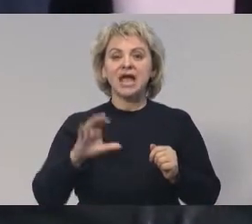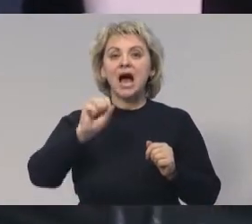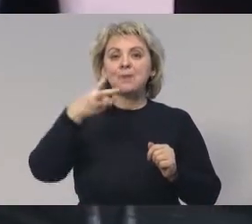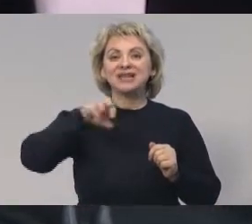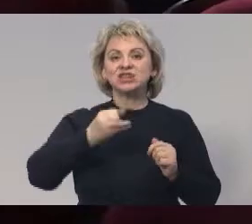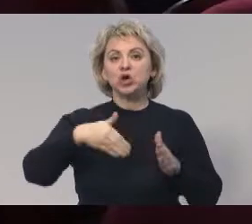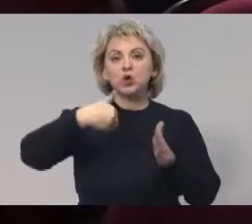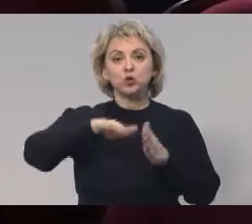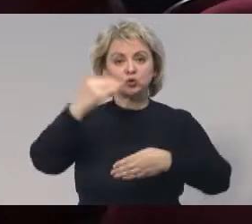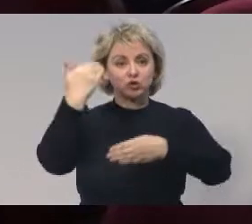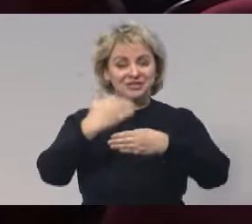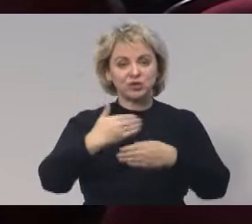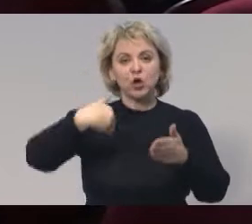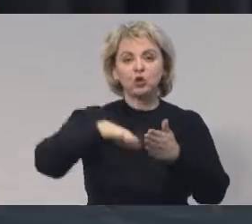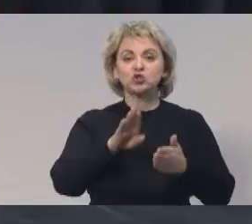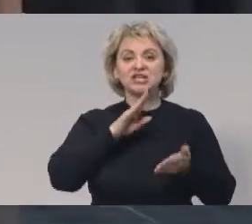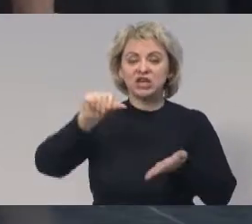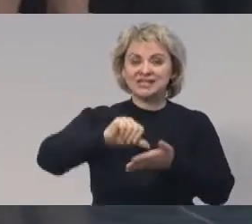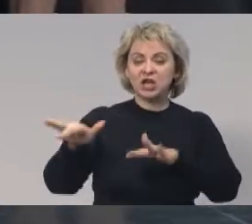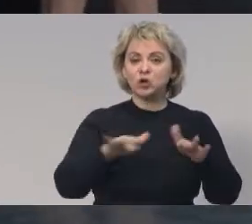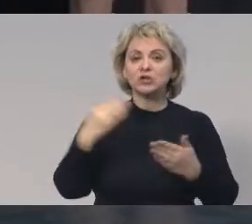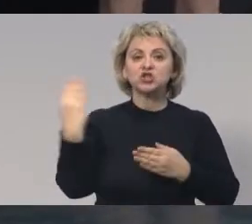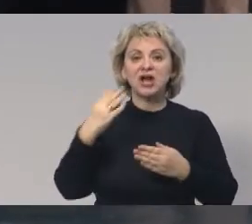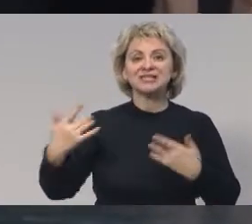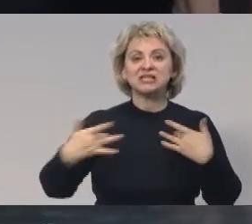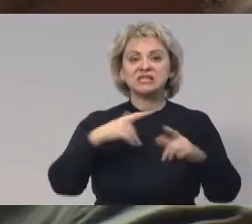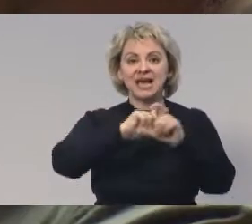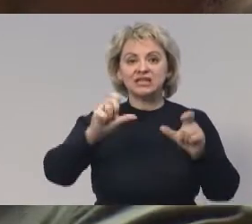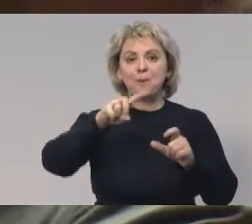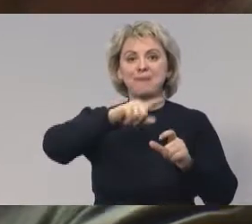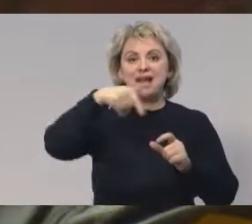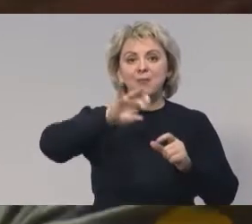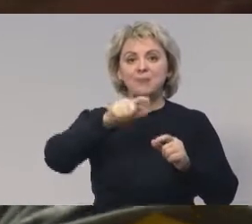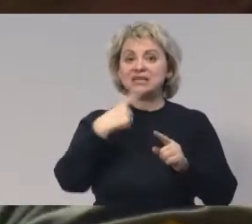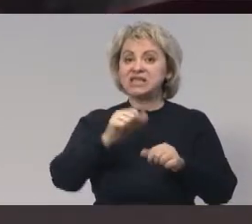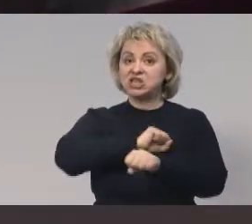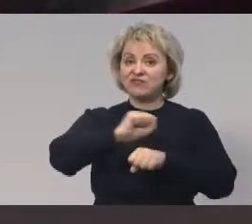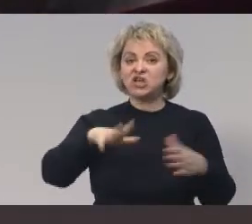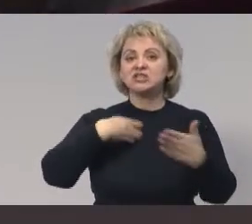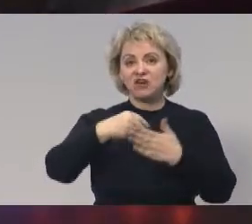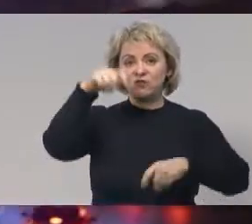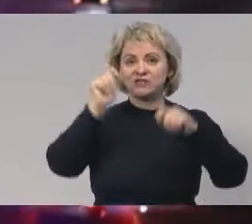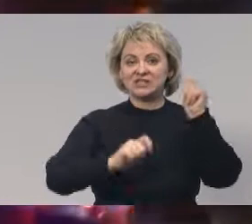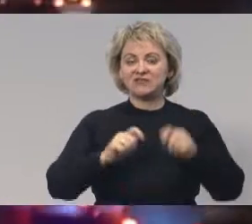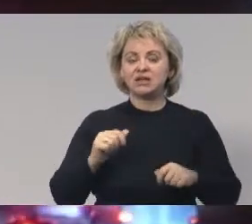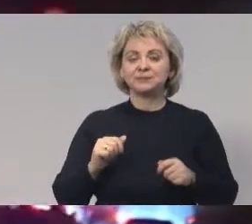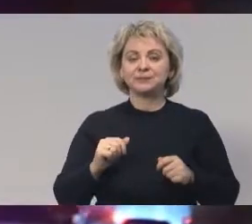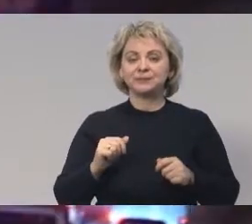«Амадей» – лучший спектакль, лучшая женская роль в Шахтинском театре. Мельпомена назвала победителей своего фестиваля.